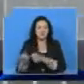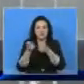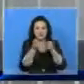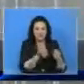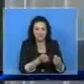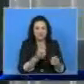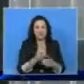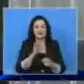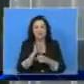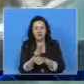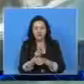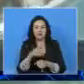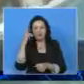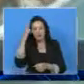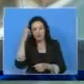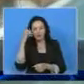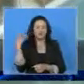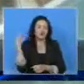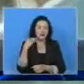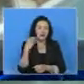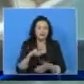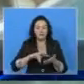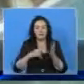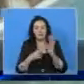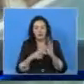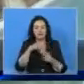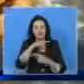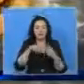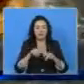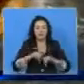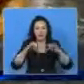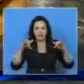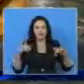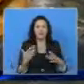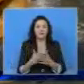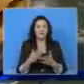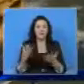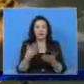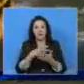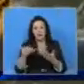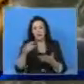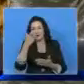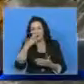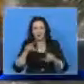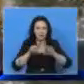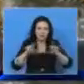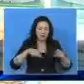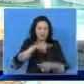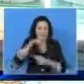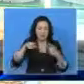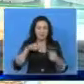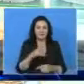Кроме того заказы поступают из Канда агаша и Актобе в планах у предпринимательницы расширения производства и приобретения собственного помещения для